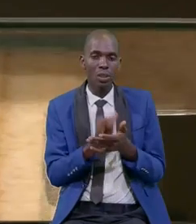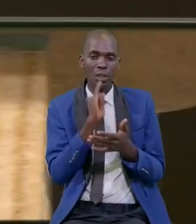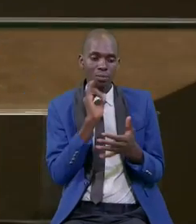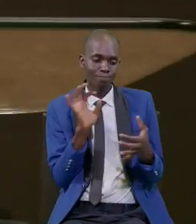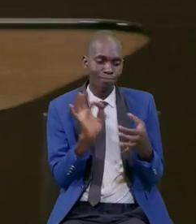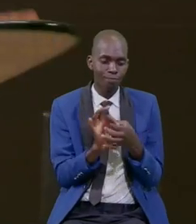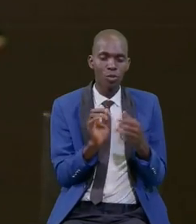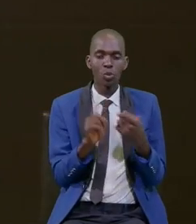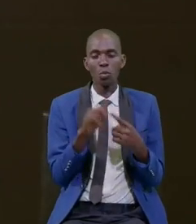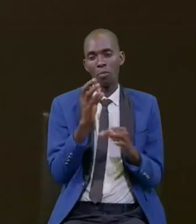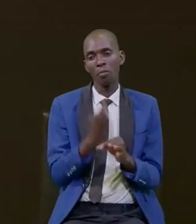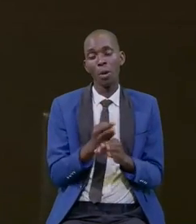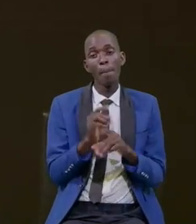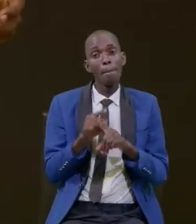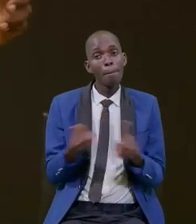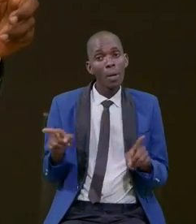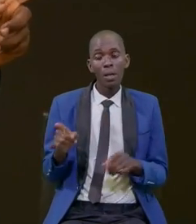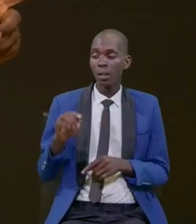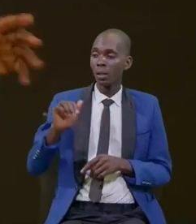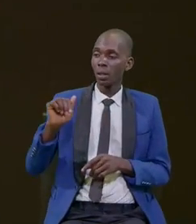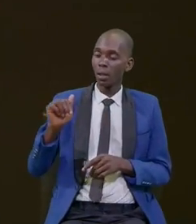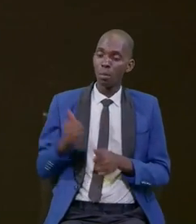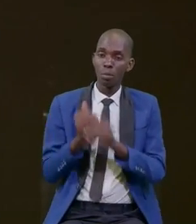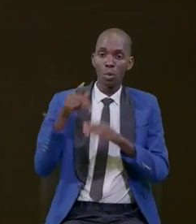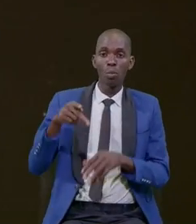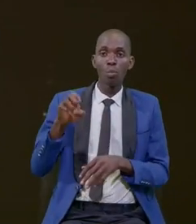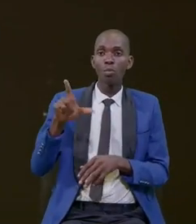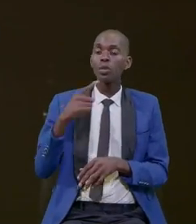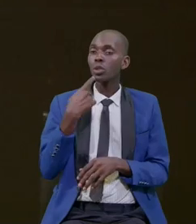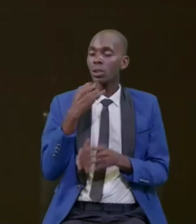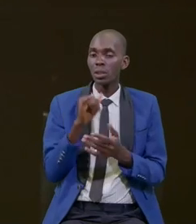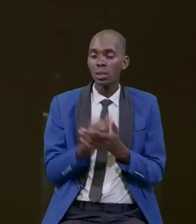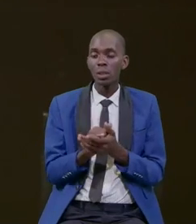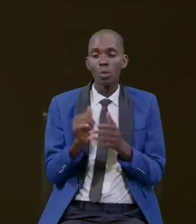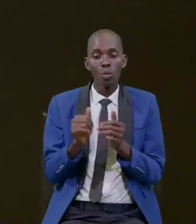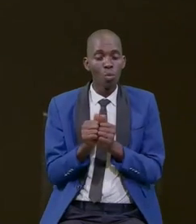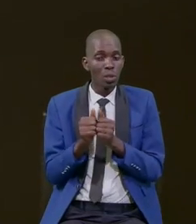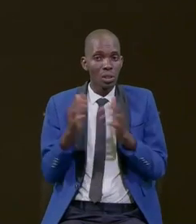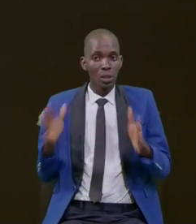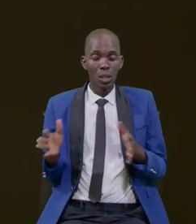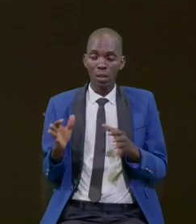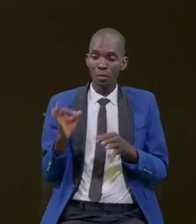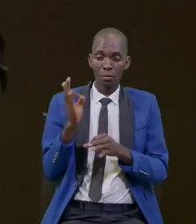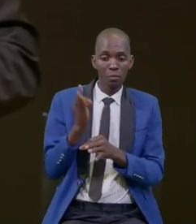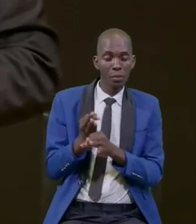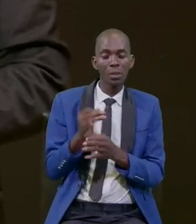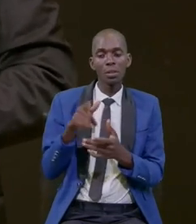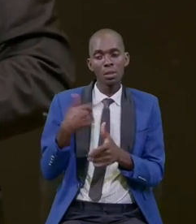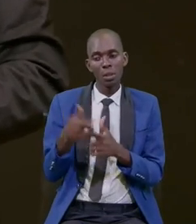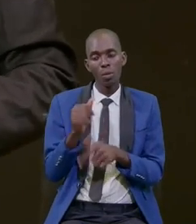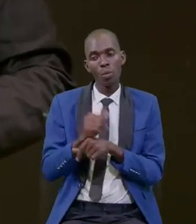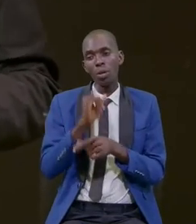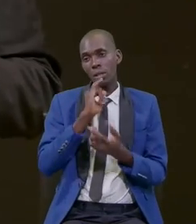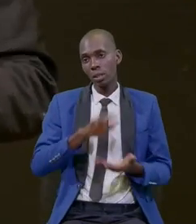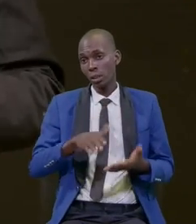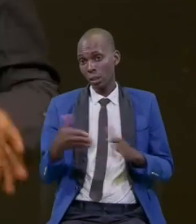a dit que les œuvres avant la foi sont des œuvres mortes. Il n'y a pas de contradiction. Vous